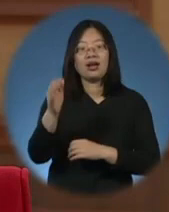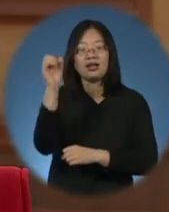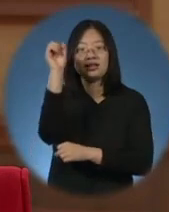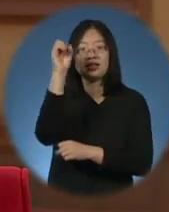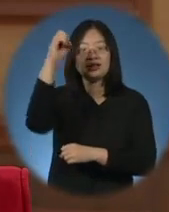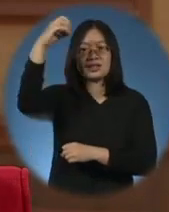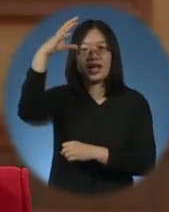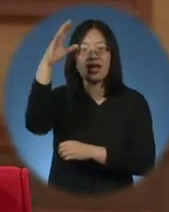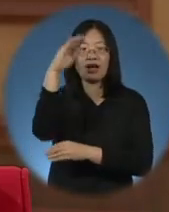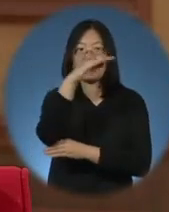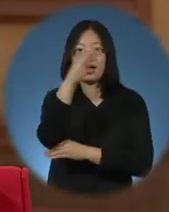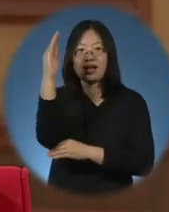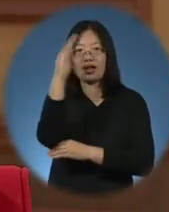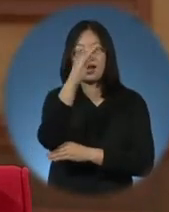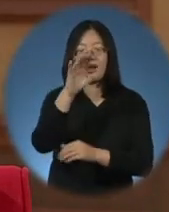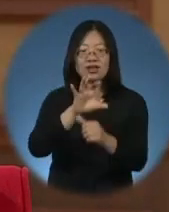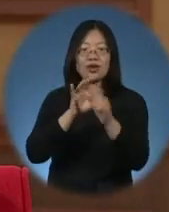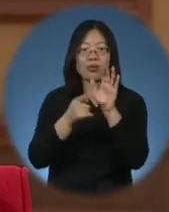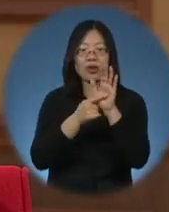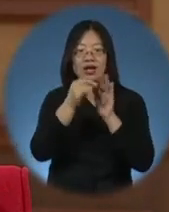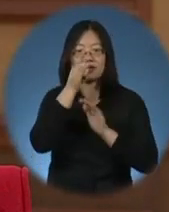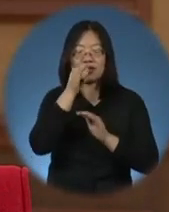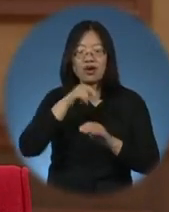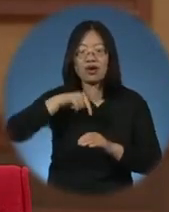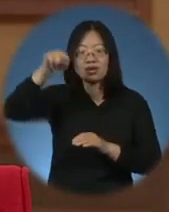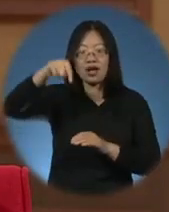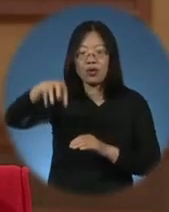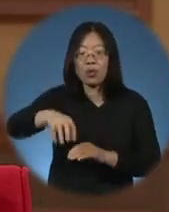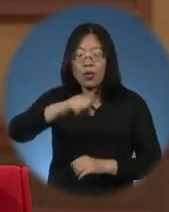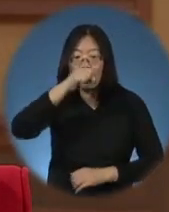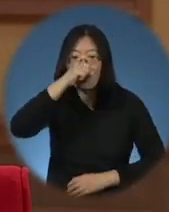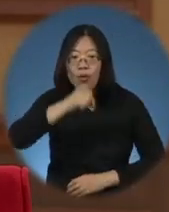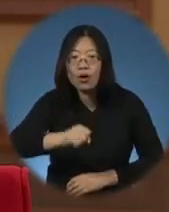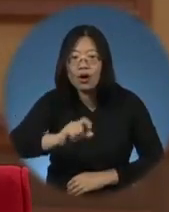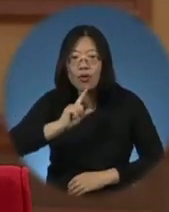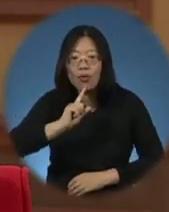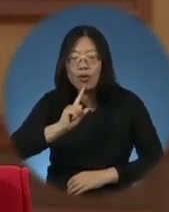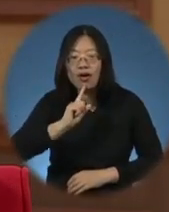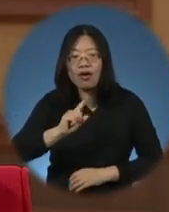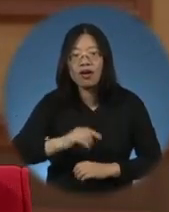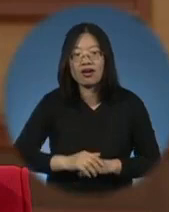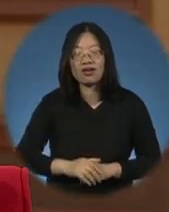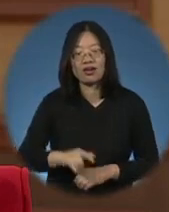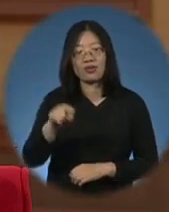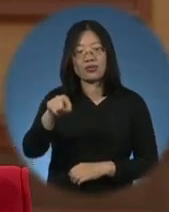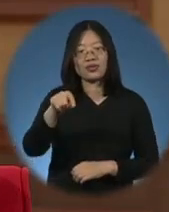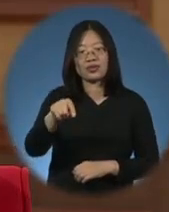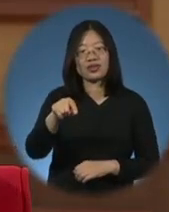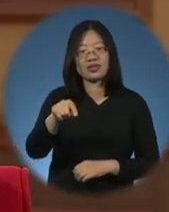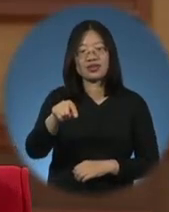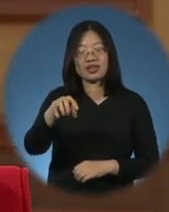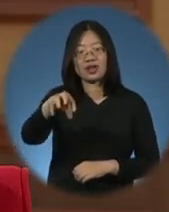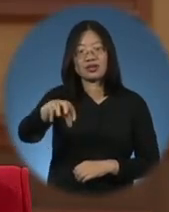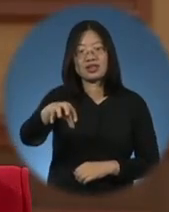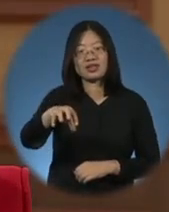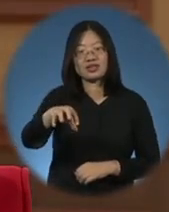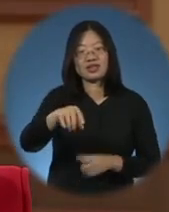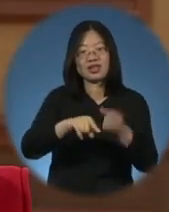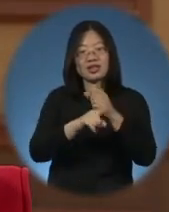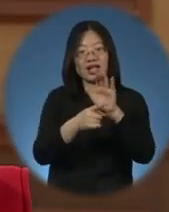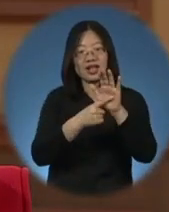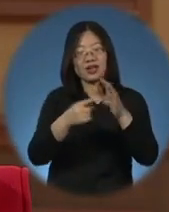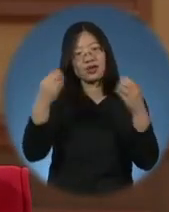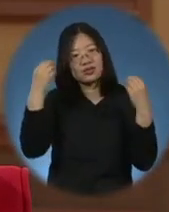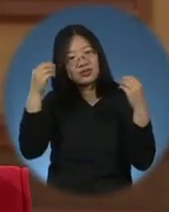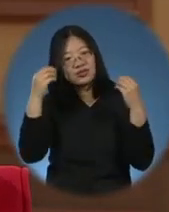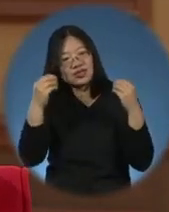태양하고의 각도를 이용해서 표현하고요. 그래서 거기 갔다 온 곳이 좋다 그러면 거기에를 그 장소를 의미하는